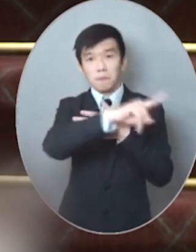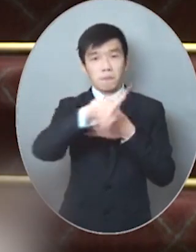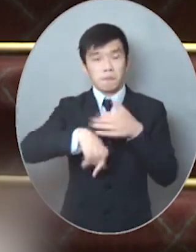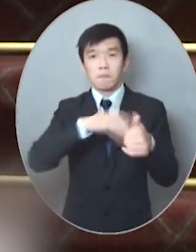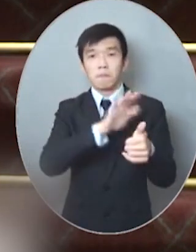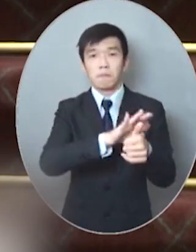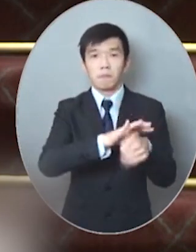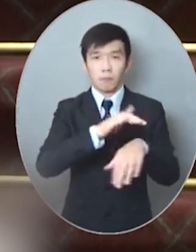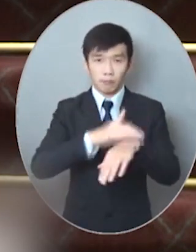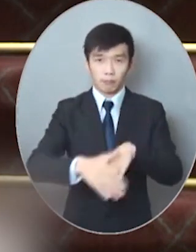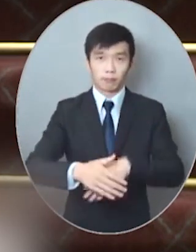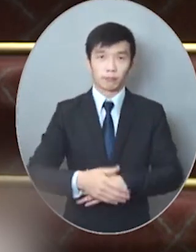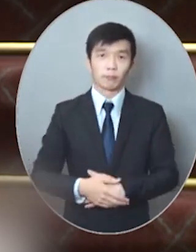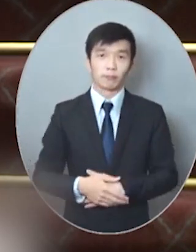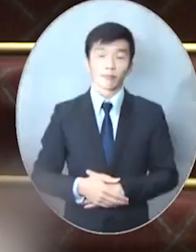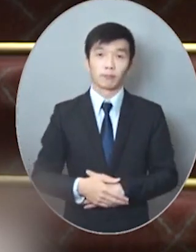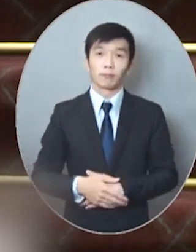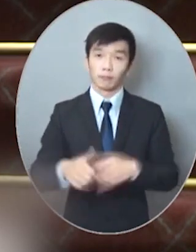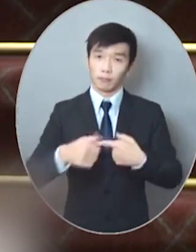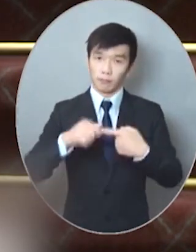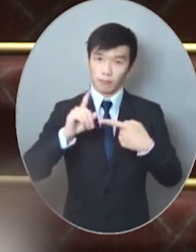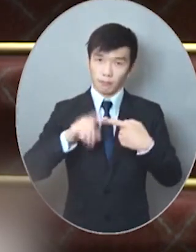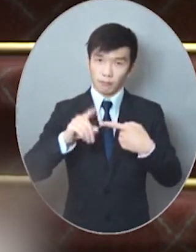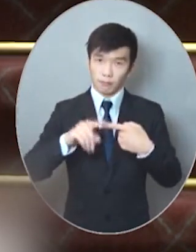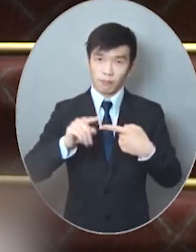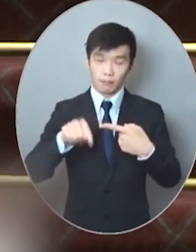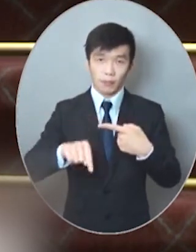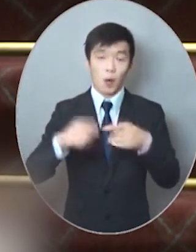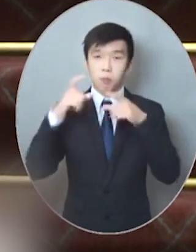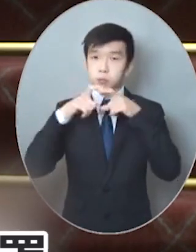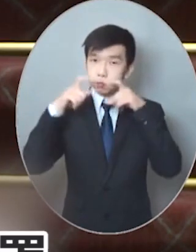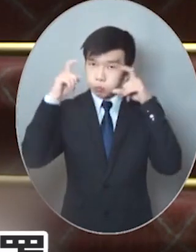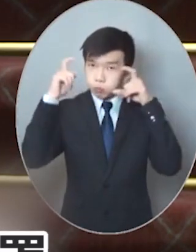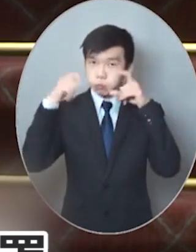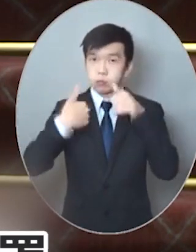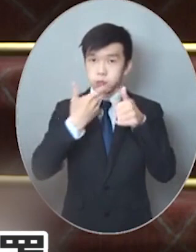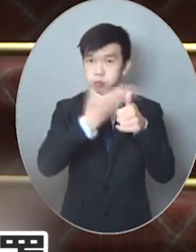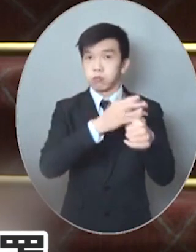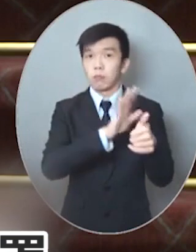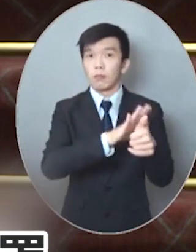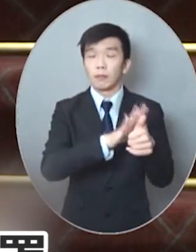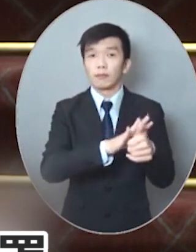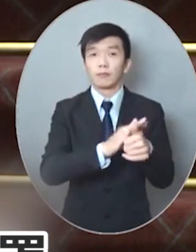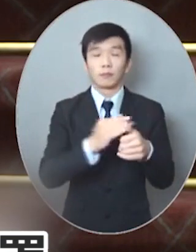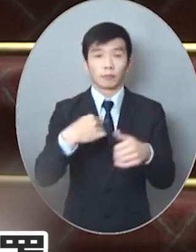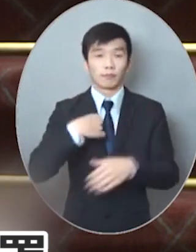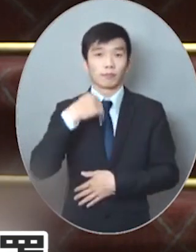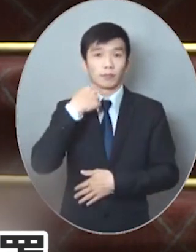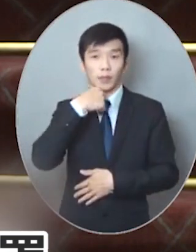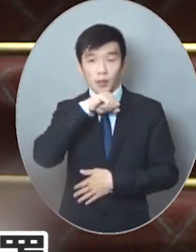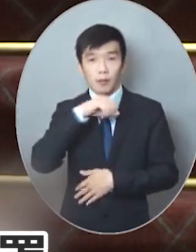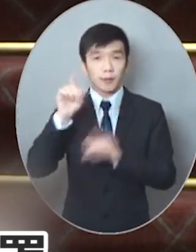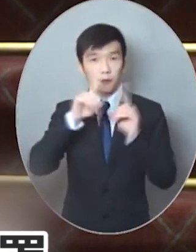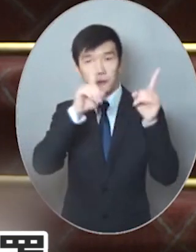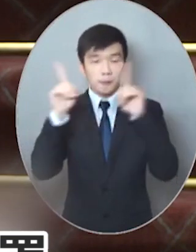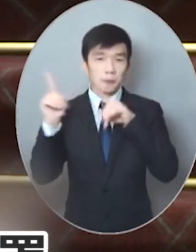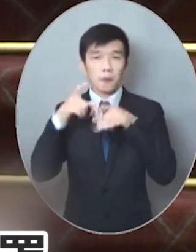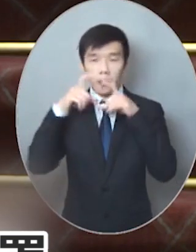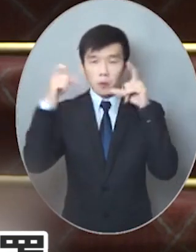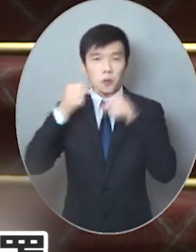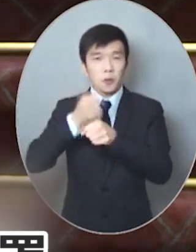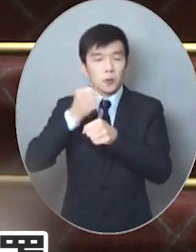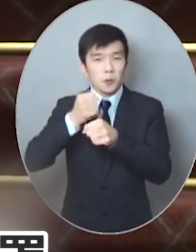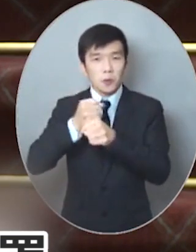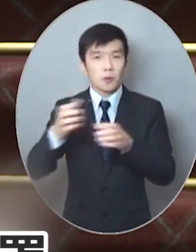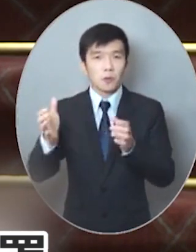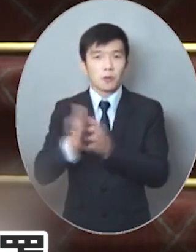提供协助。第一是口罩的资源，现在台湾一天可以生产